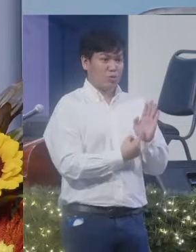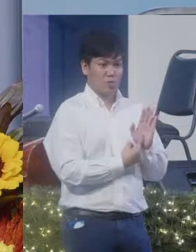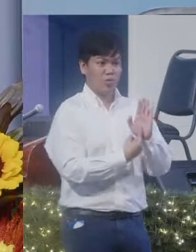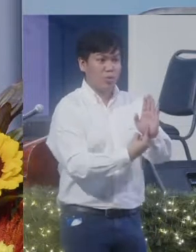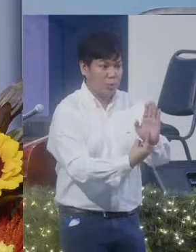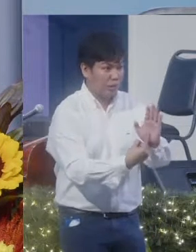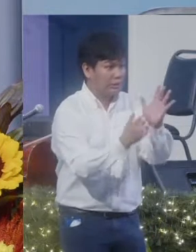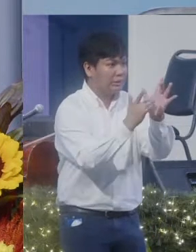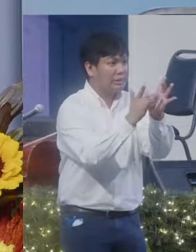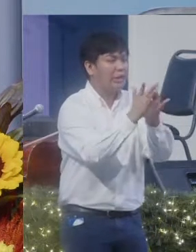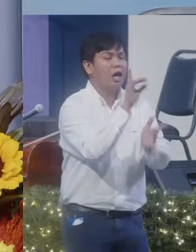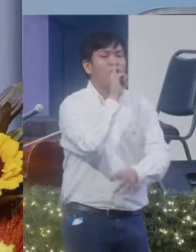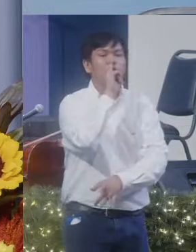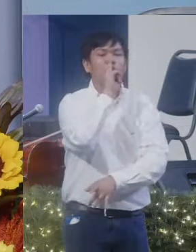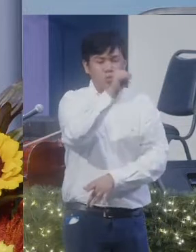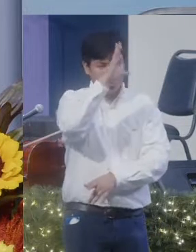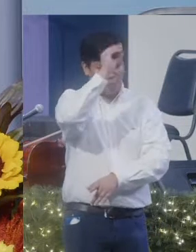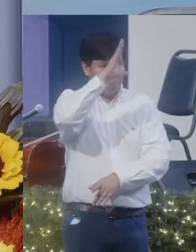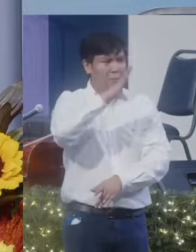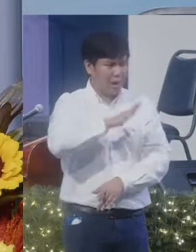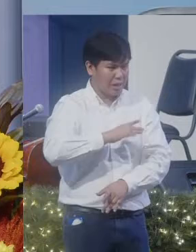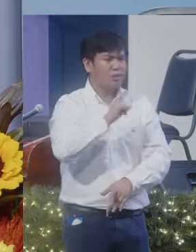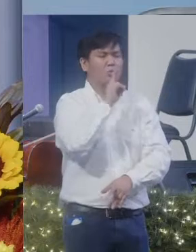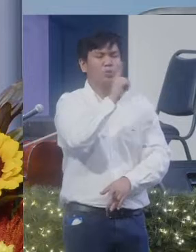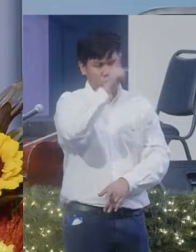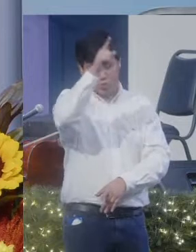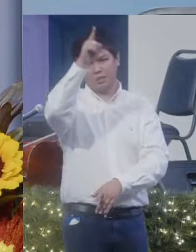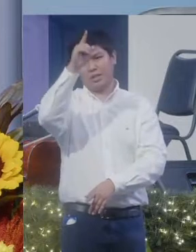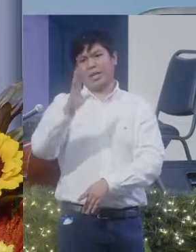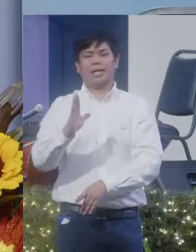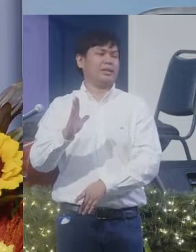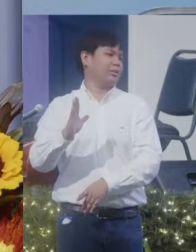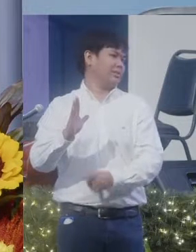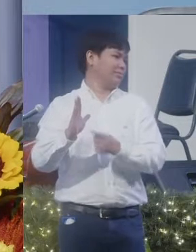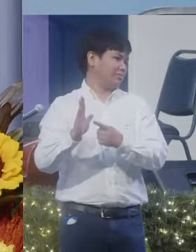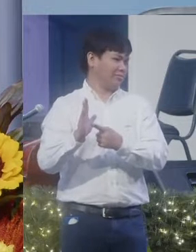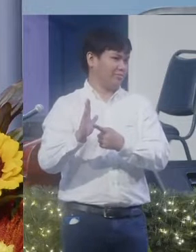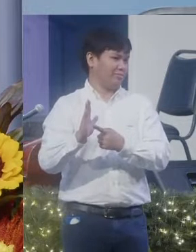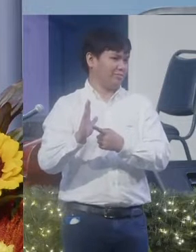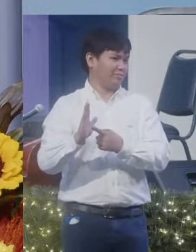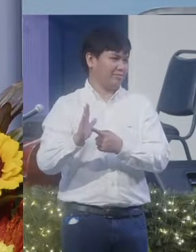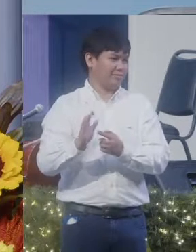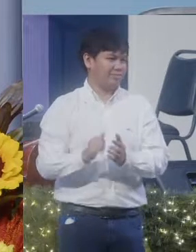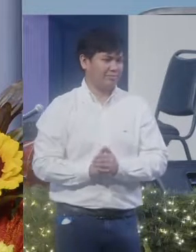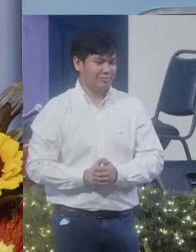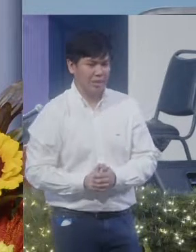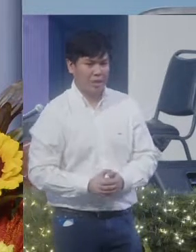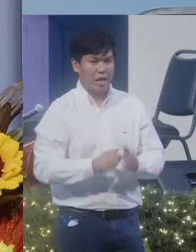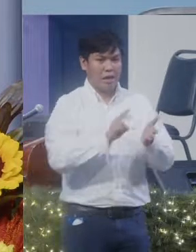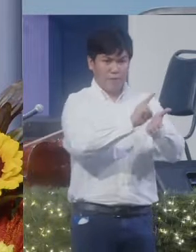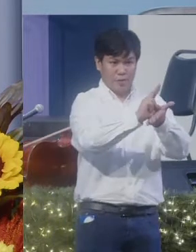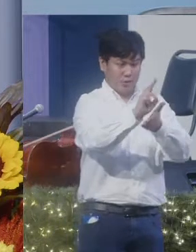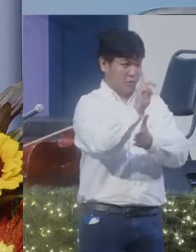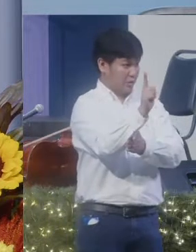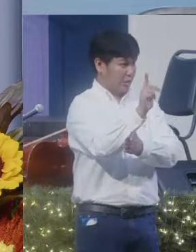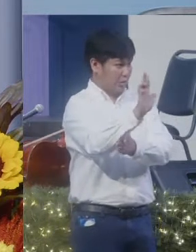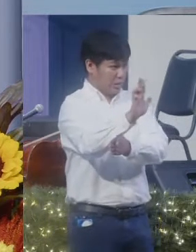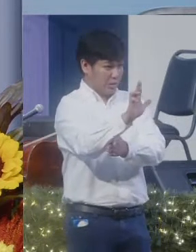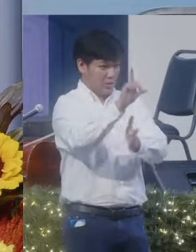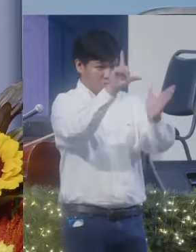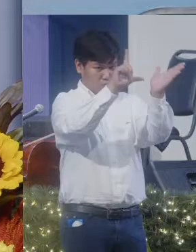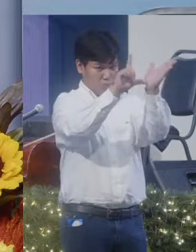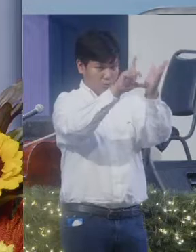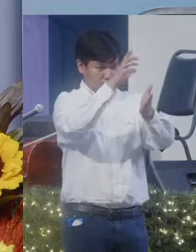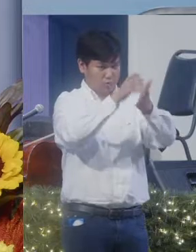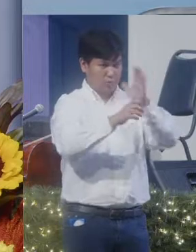So makikita natin ito sa Luke chapter 3. Simula sa verse 23, doon